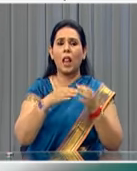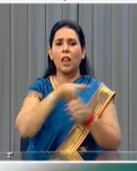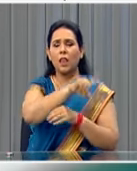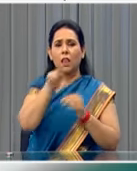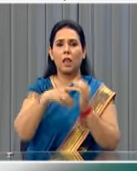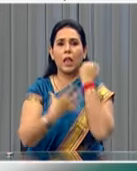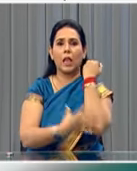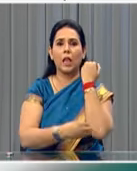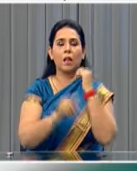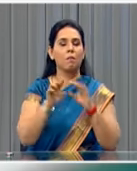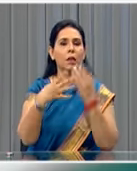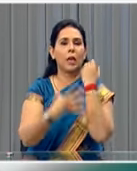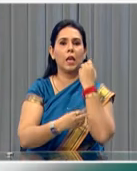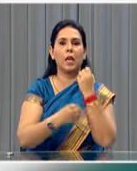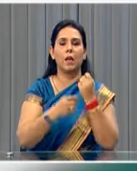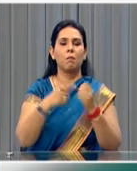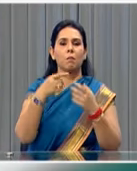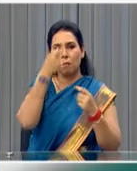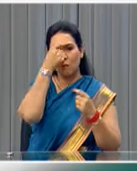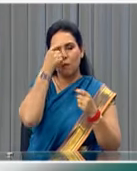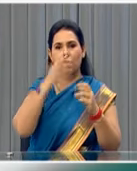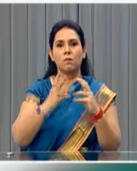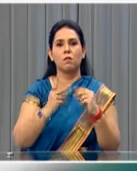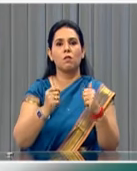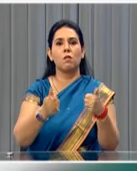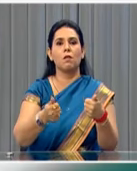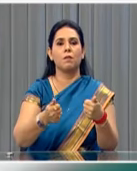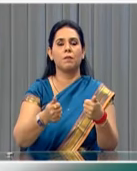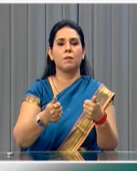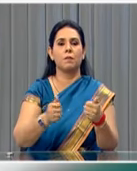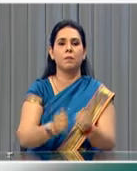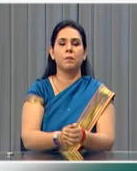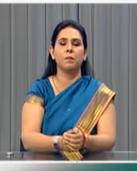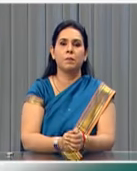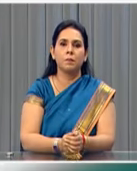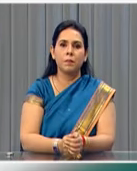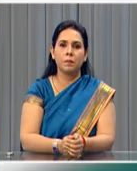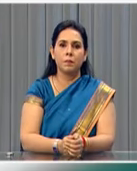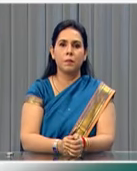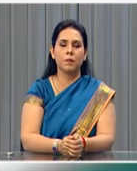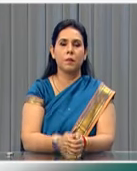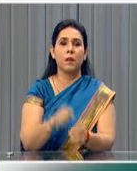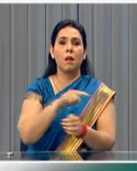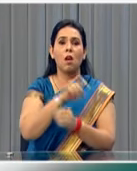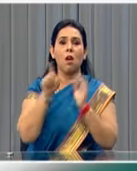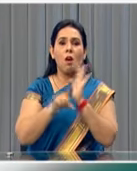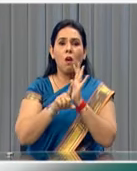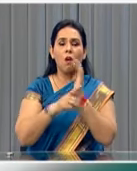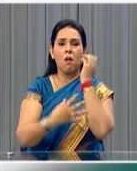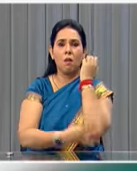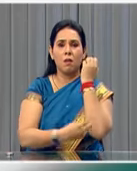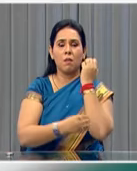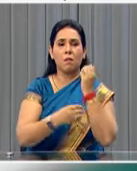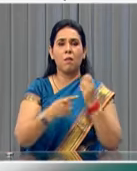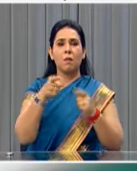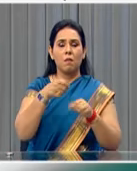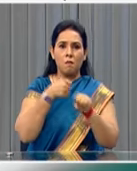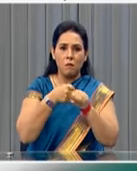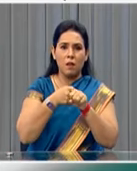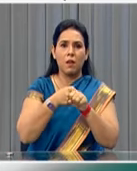गरीबी में गुजारा करना नहीं चाहता है। वह भी गरीबी से जंग जड़ना चाहता